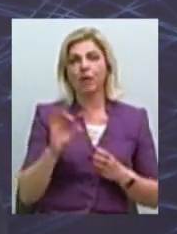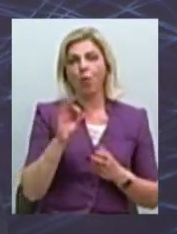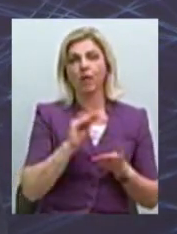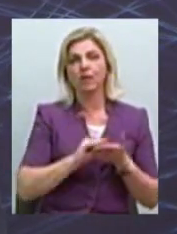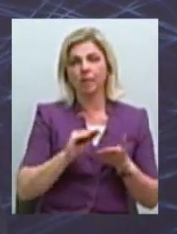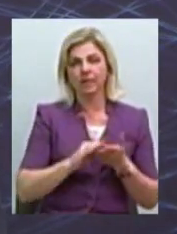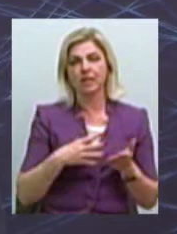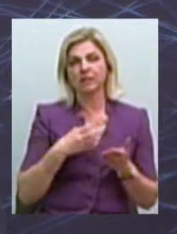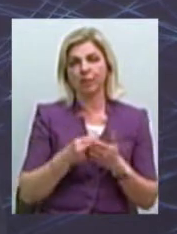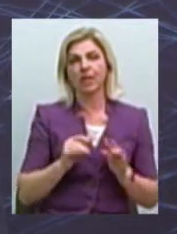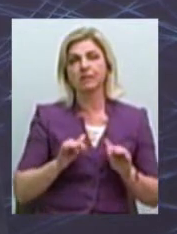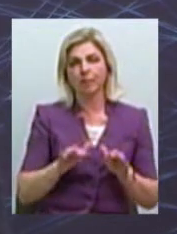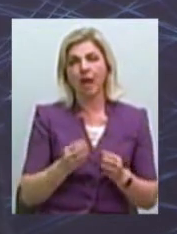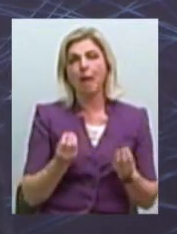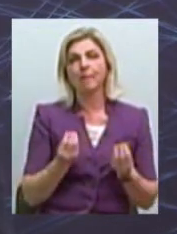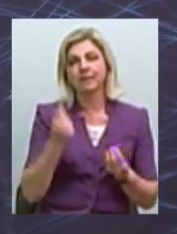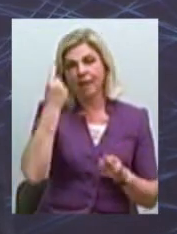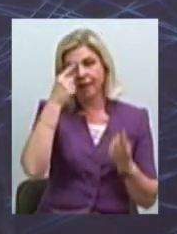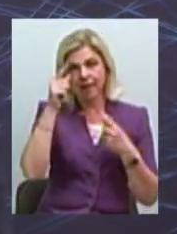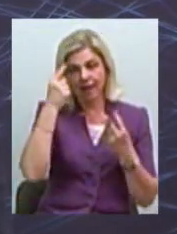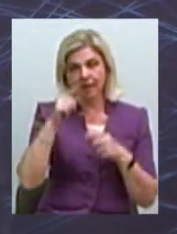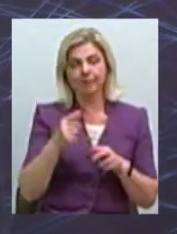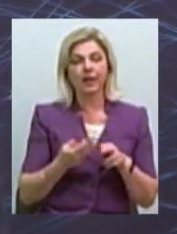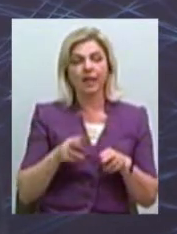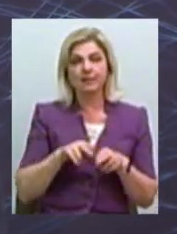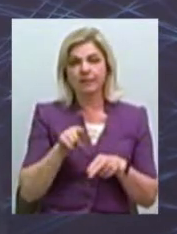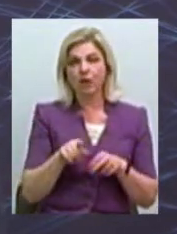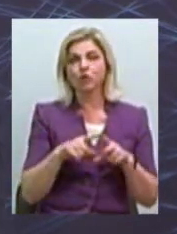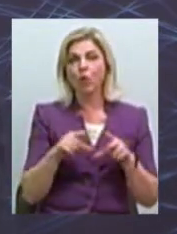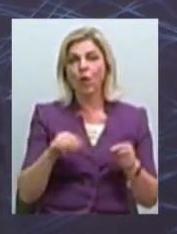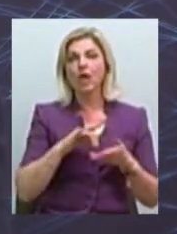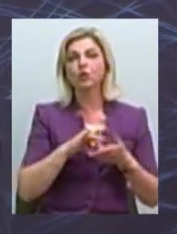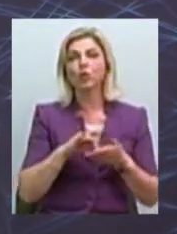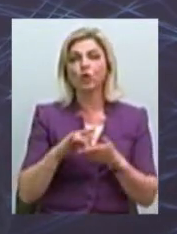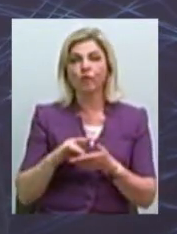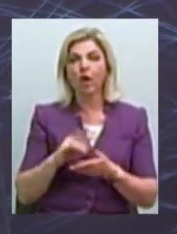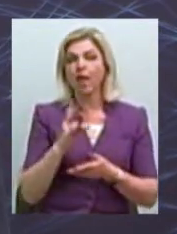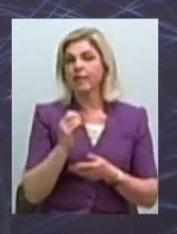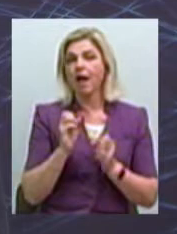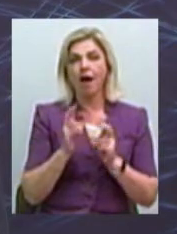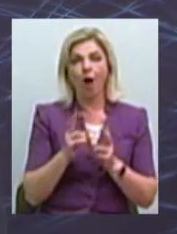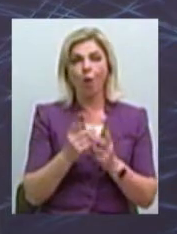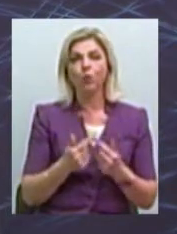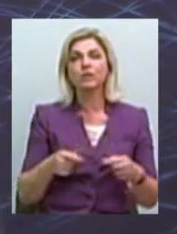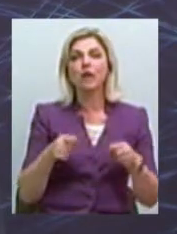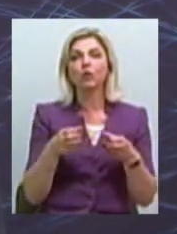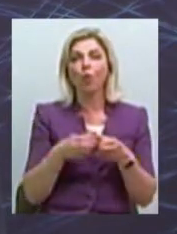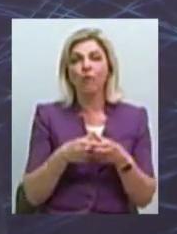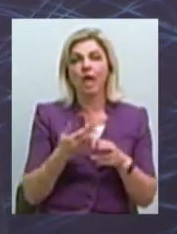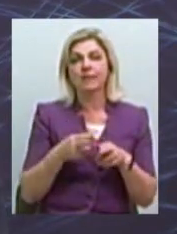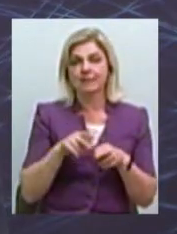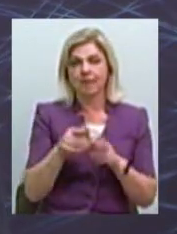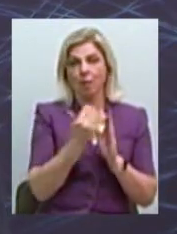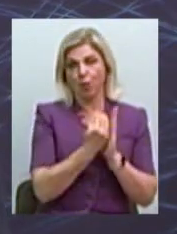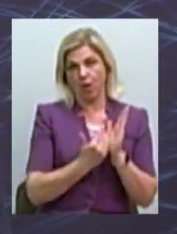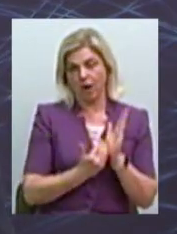власної справи, бізнес-ідеї. Дана школа екскурсоводів – це не як установа, да, школа екскурсоводів, це такий проєкт під